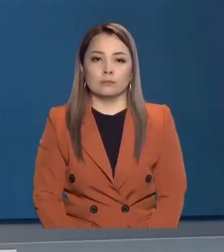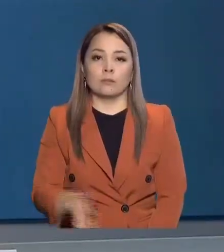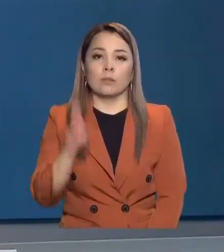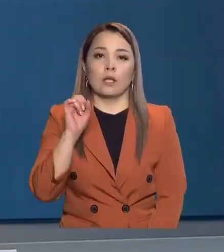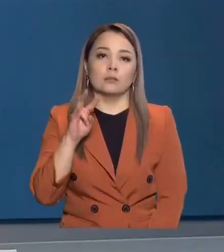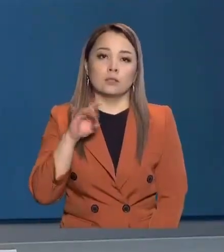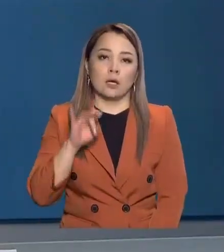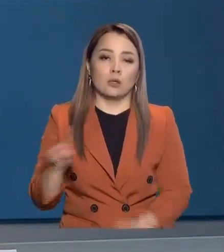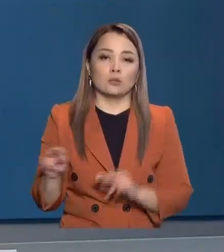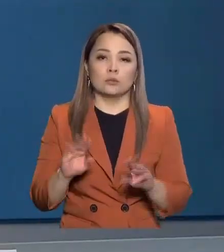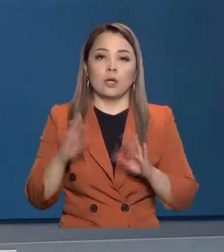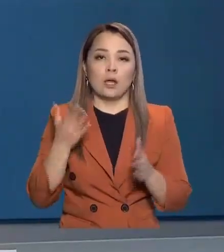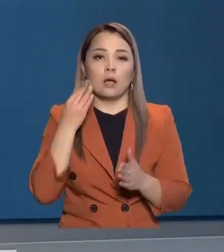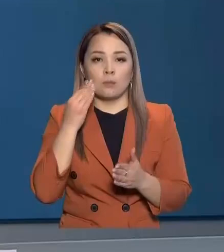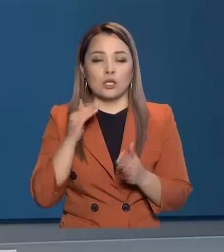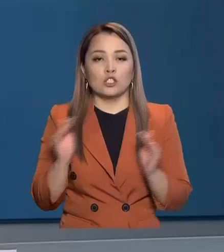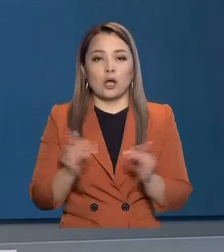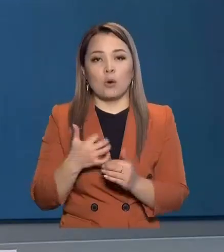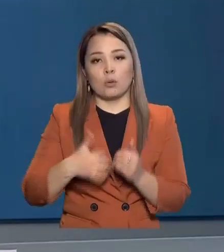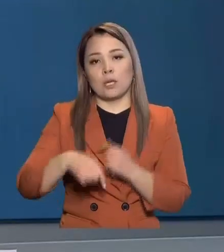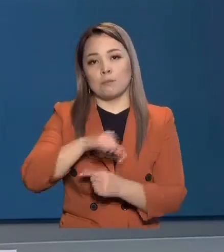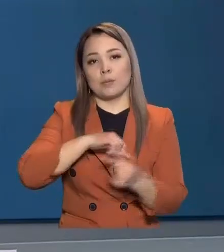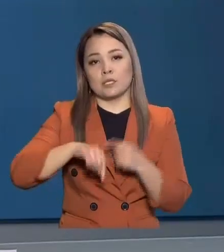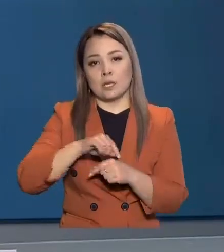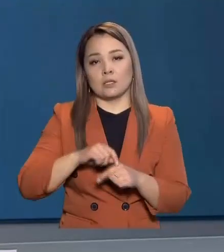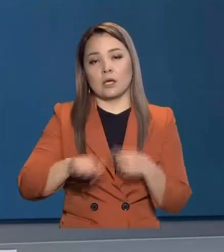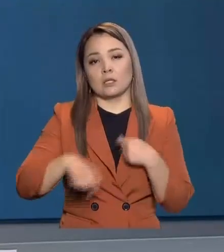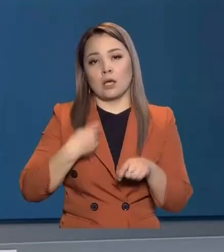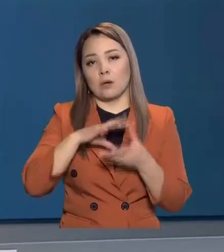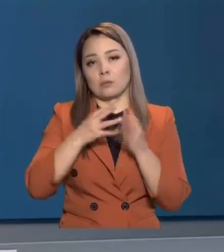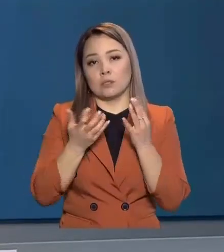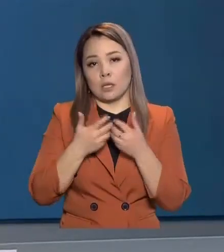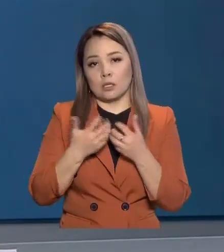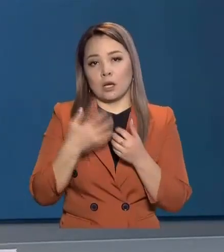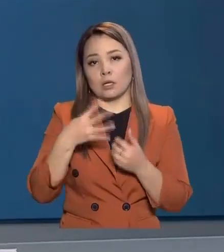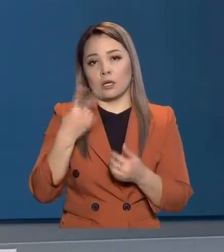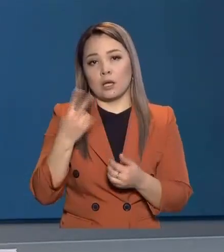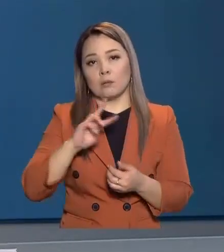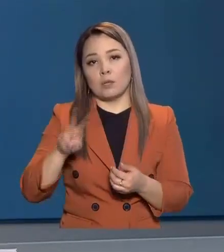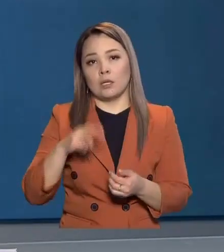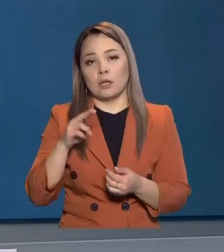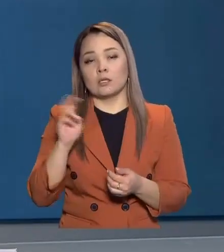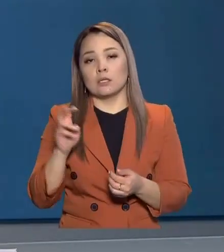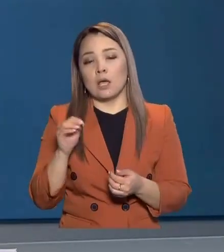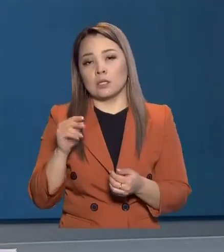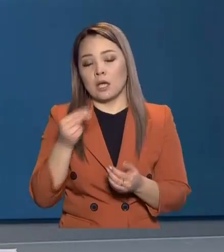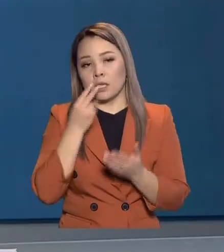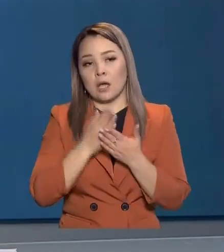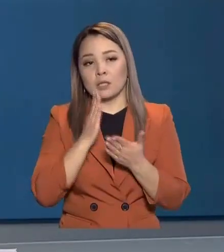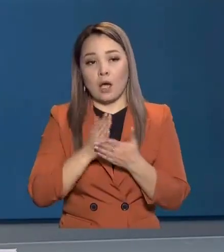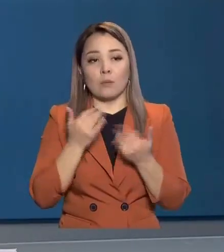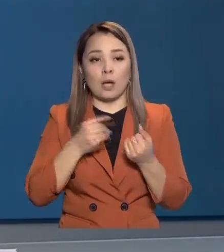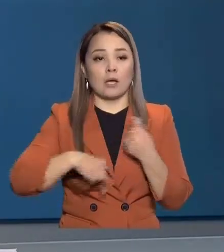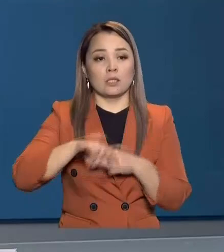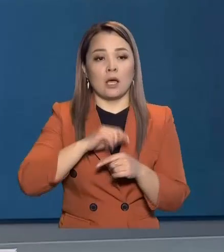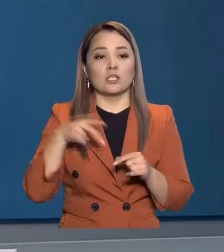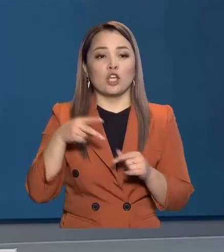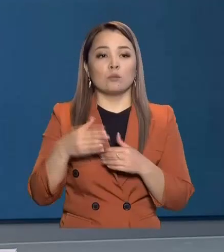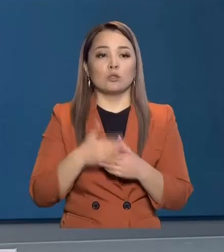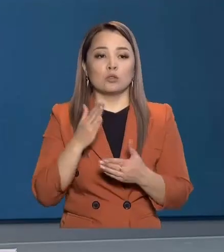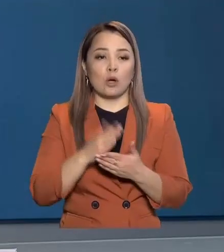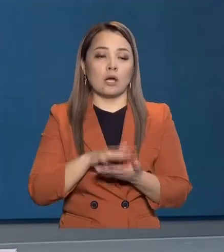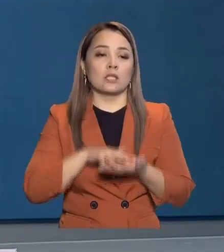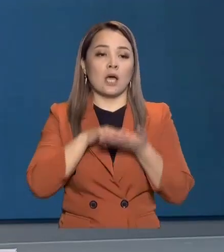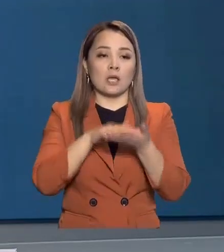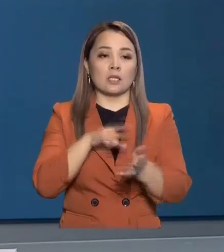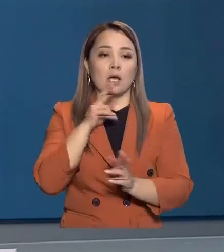Ал қаңтар оқиғасы кезінде Алматының шағын және орта бизнесіне келген шығын 42 миллиард теңгеден асты. Кәсіпкерлерден 2000-ға жуық